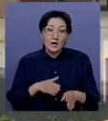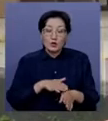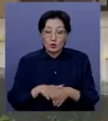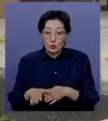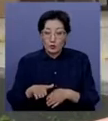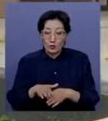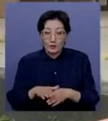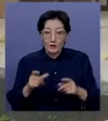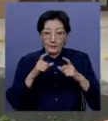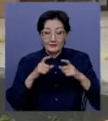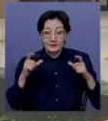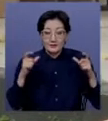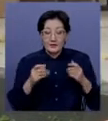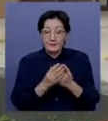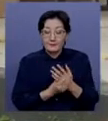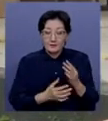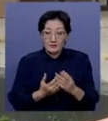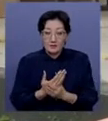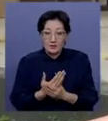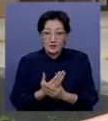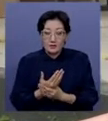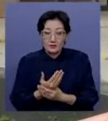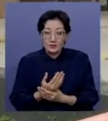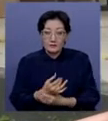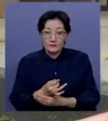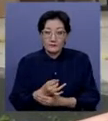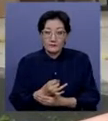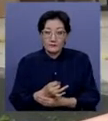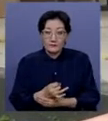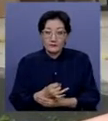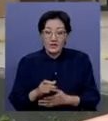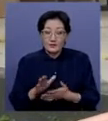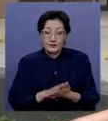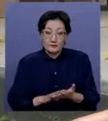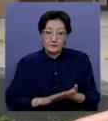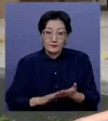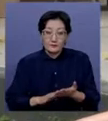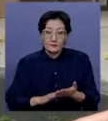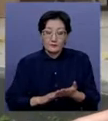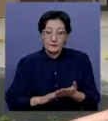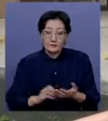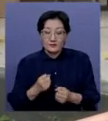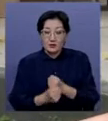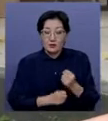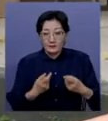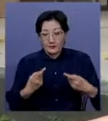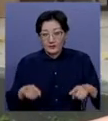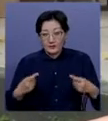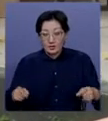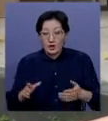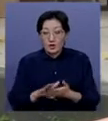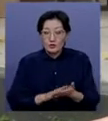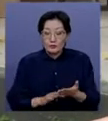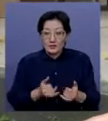толықтай маскалермен, перчаткалермен, сонген дезинфекциялық заттармен, басқа да жуып тазалауға